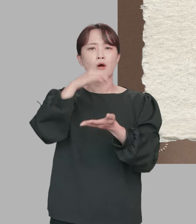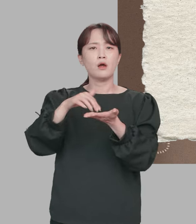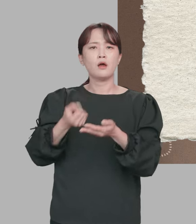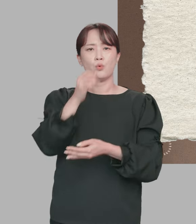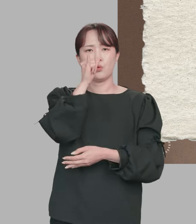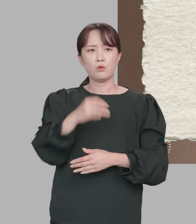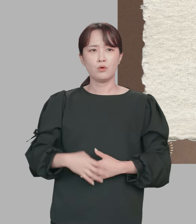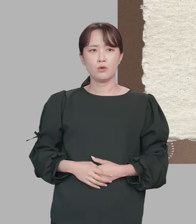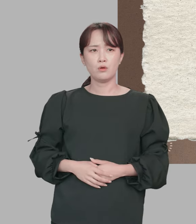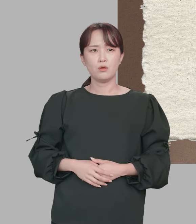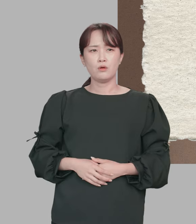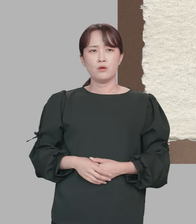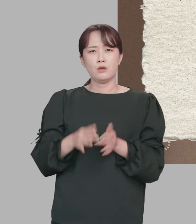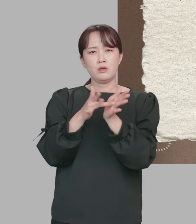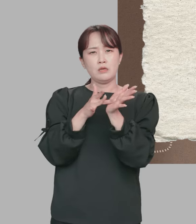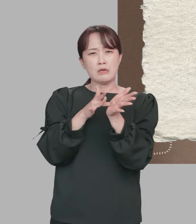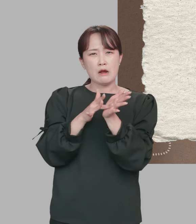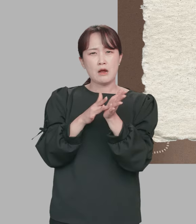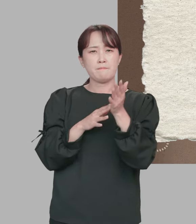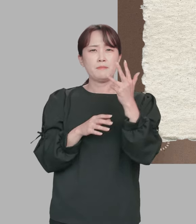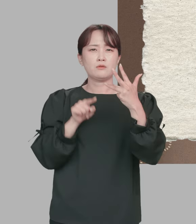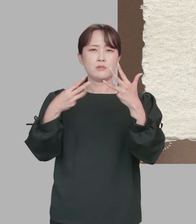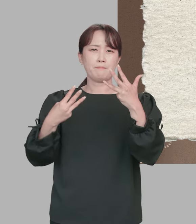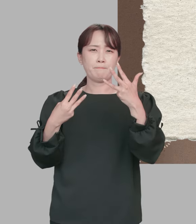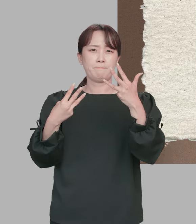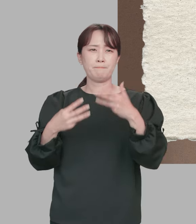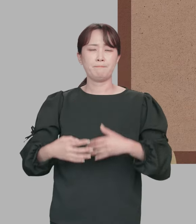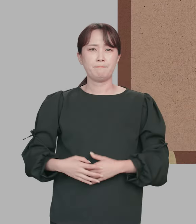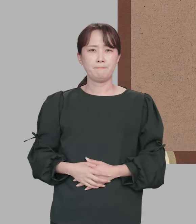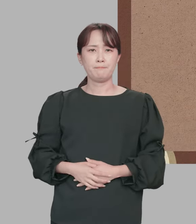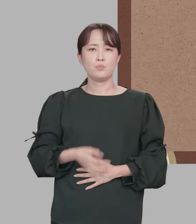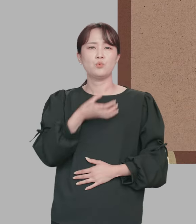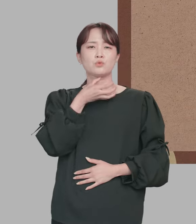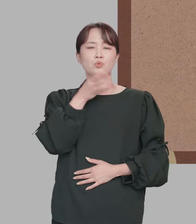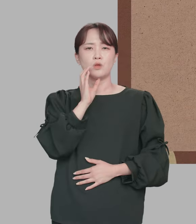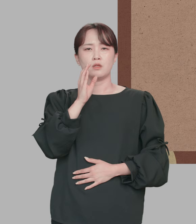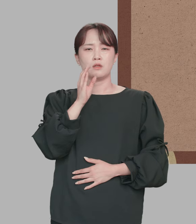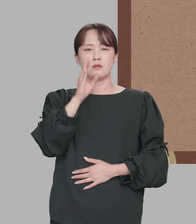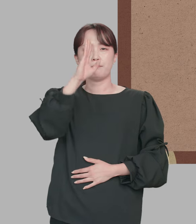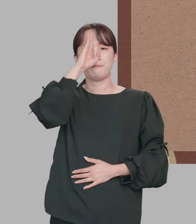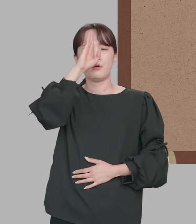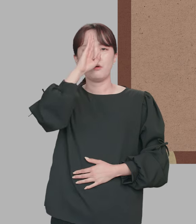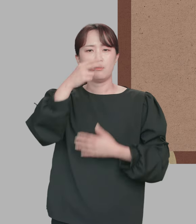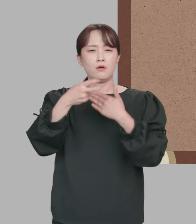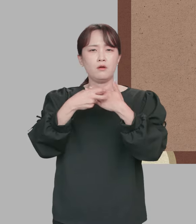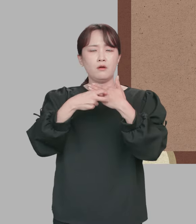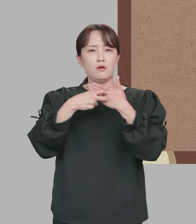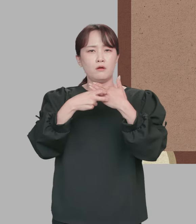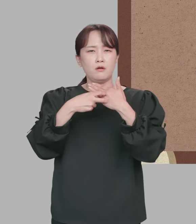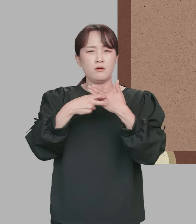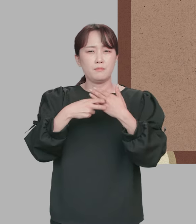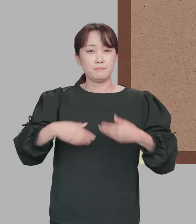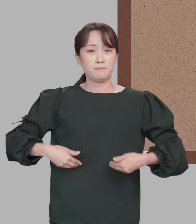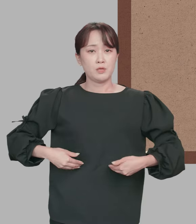있고 복약의약품만 8.3개에 해당한다고 합니다. 노인성 질병 치료에 대한 의료 수요가